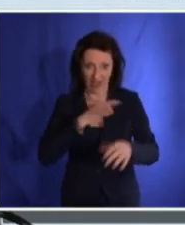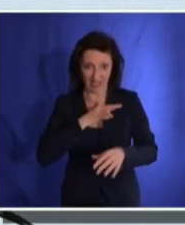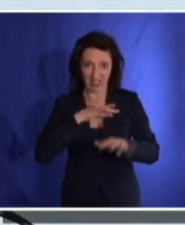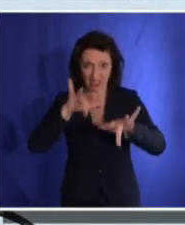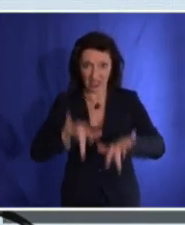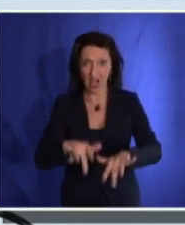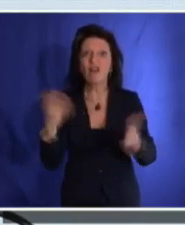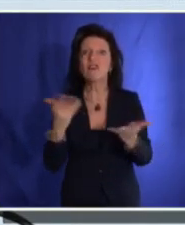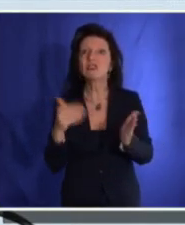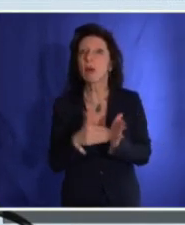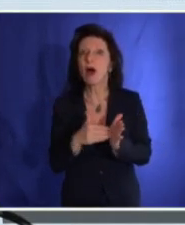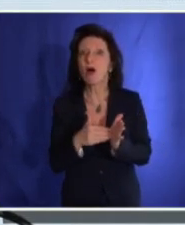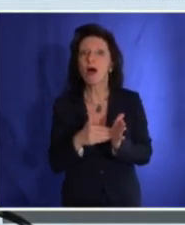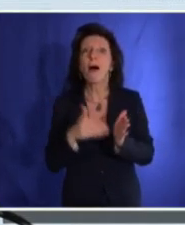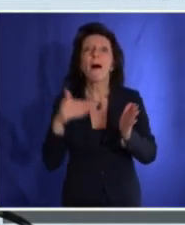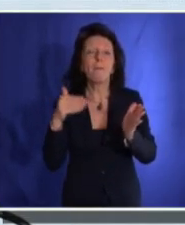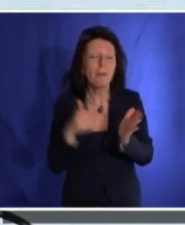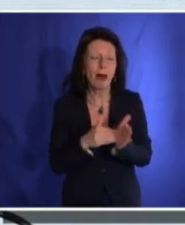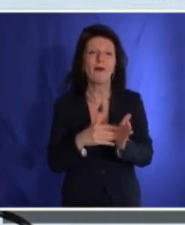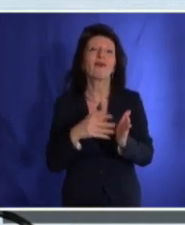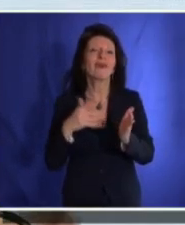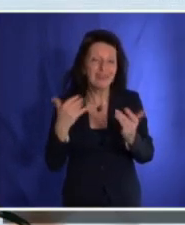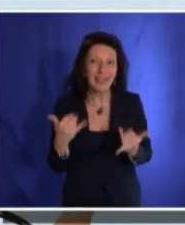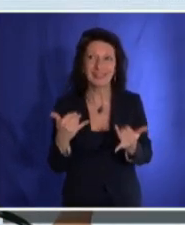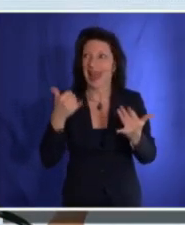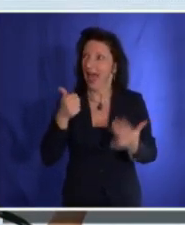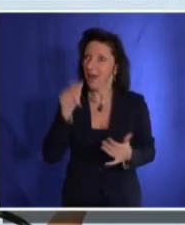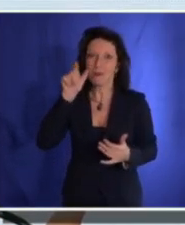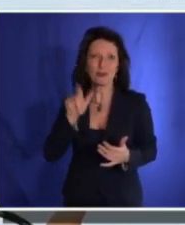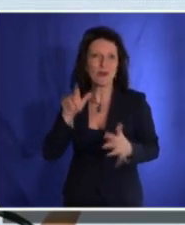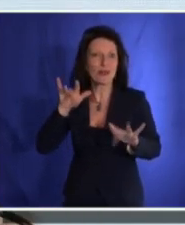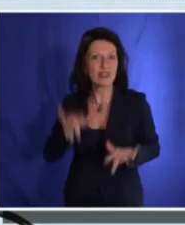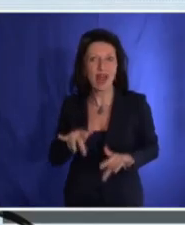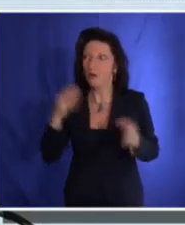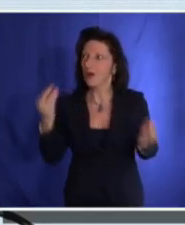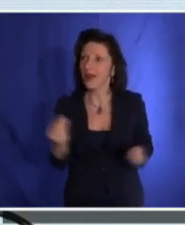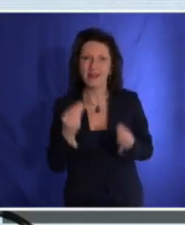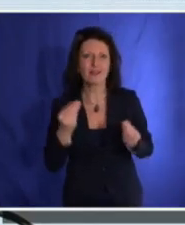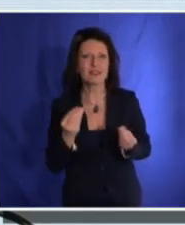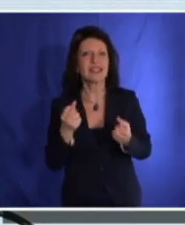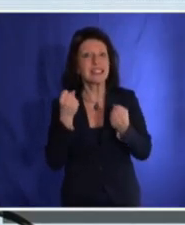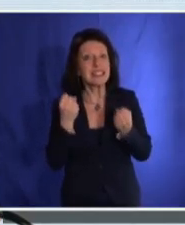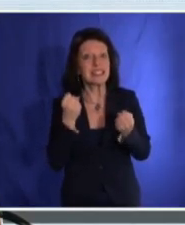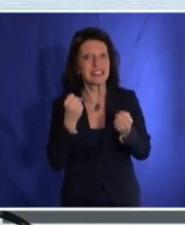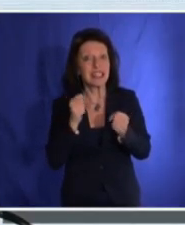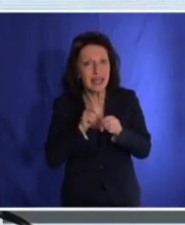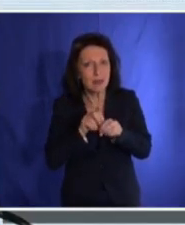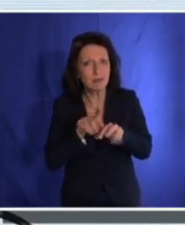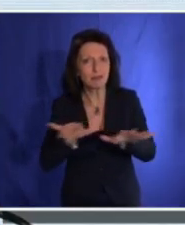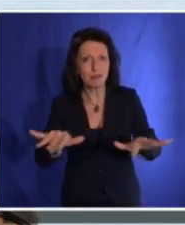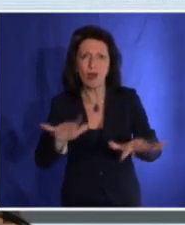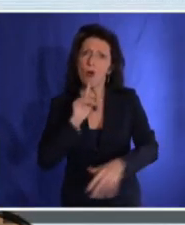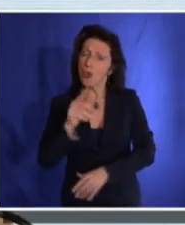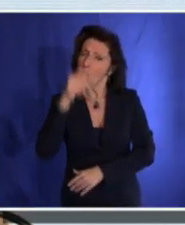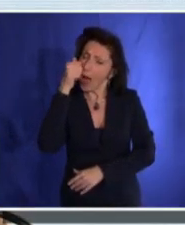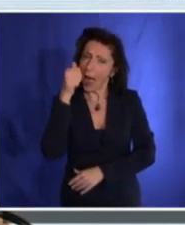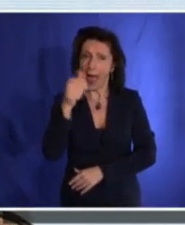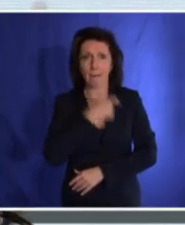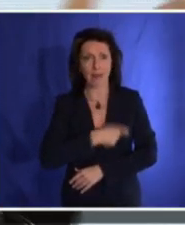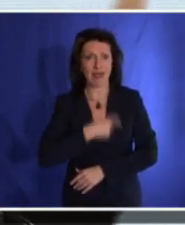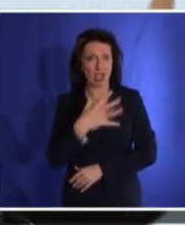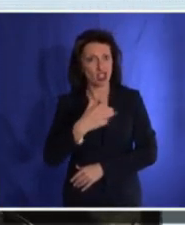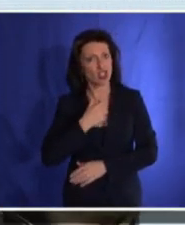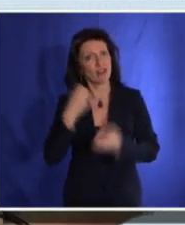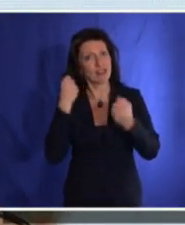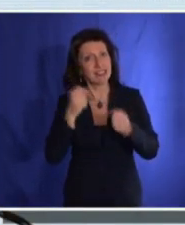Na, dann muss jemand Sicherheit geben. Und wer kann Sicherheit geben? Ja, meines Erachtens nur eine Partei wie die Volkspartei,